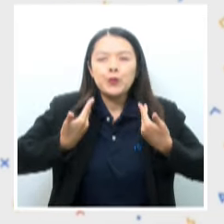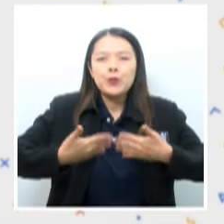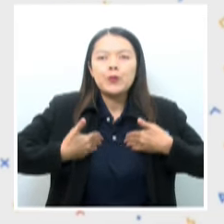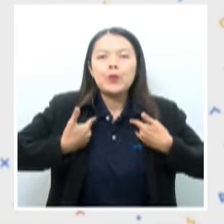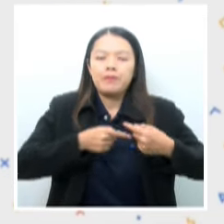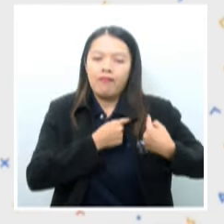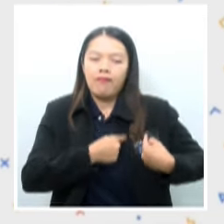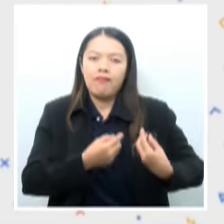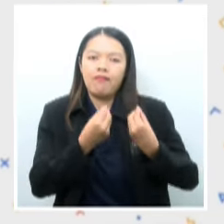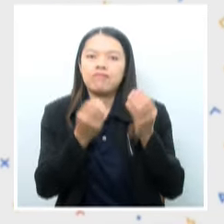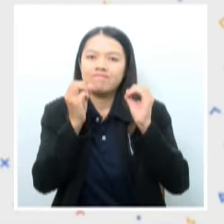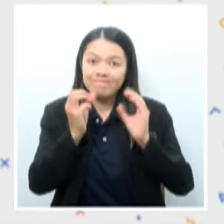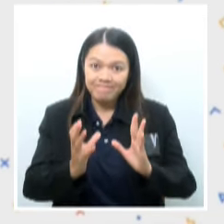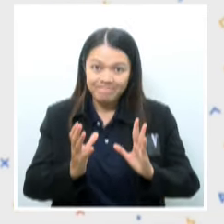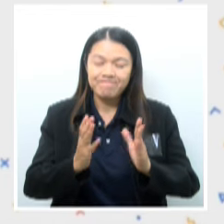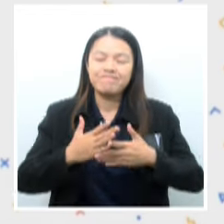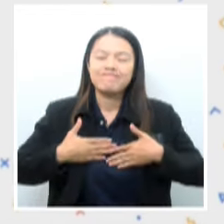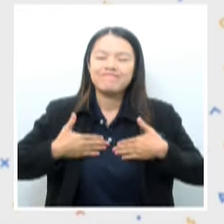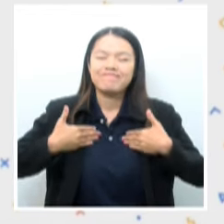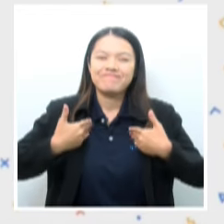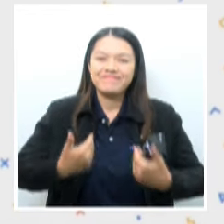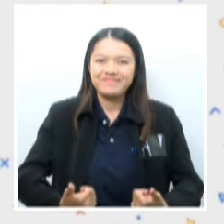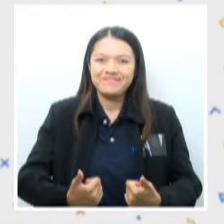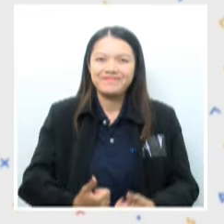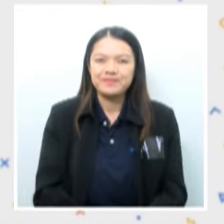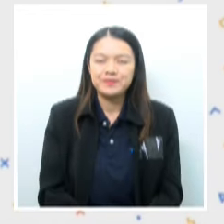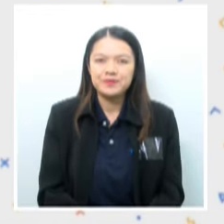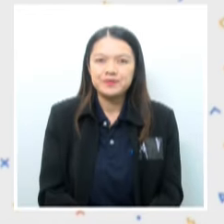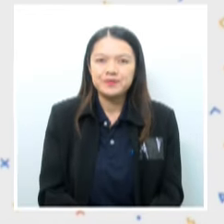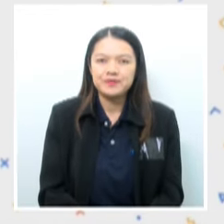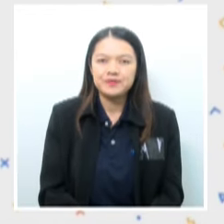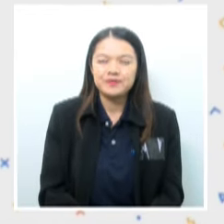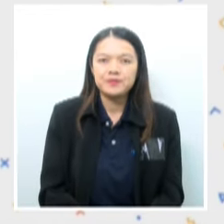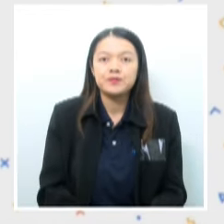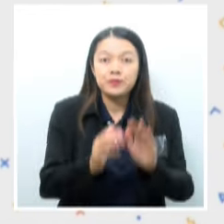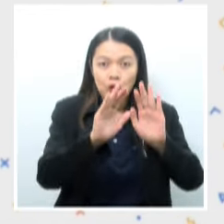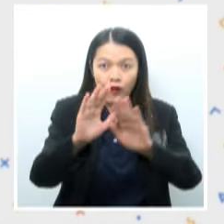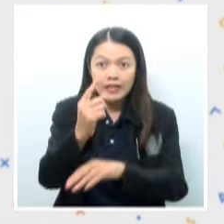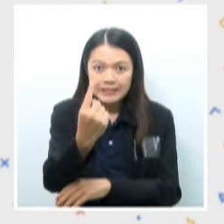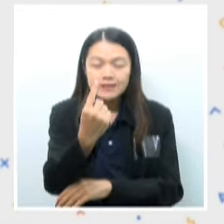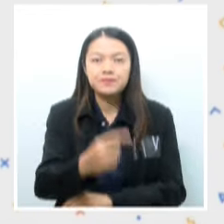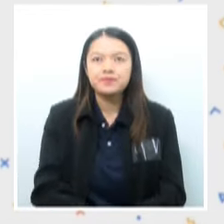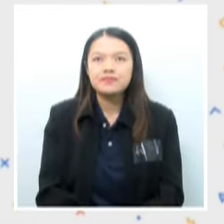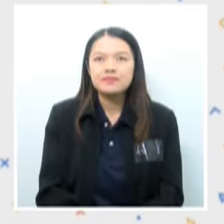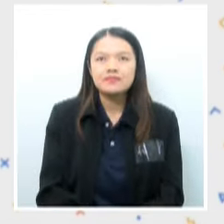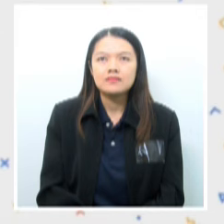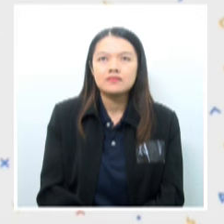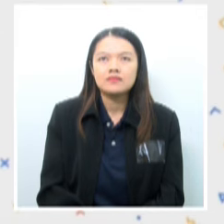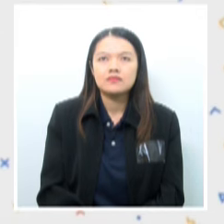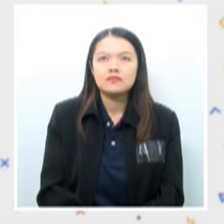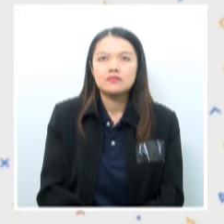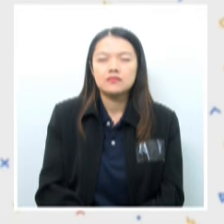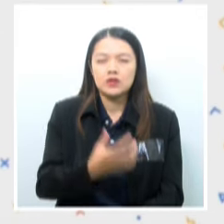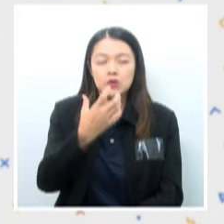นกำลังใจให้คุณครูทุกๆคนทำหน้าที่อย่างมีความสุขครับ ครับอยากฝากอีกอย่างนึงนะครับอย่าให้แสงไฟจากโท